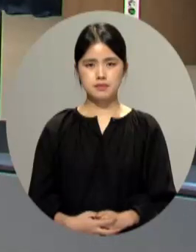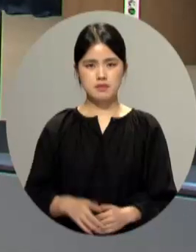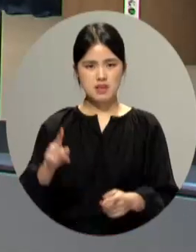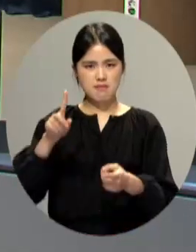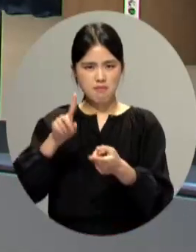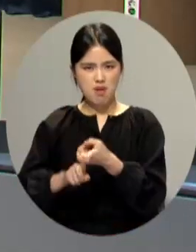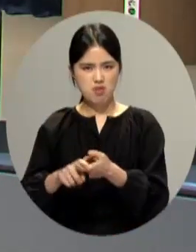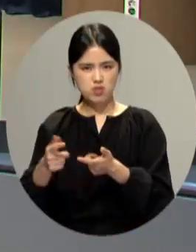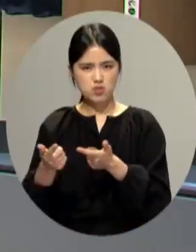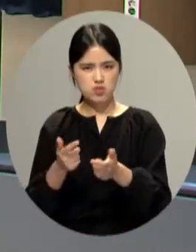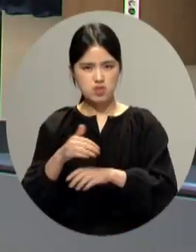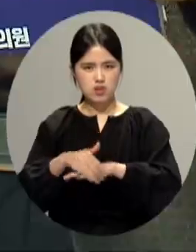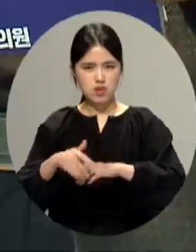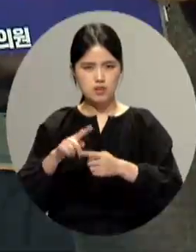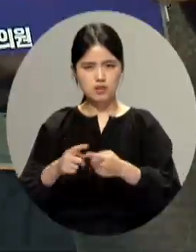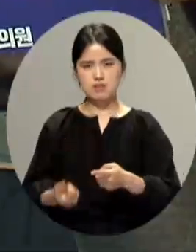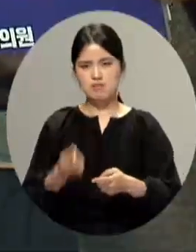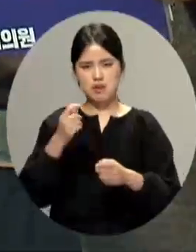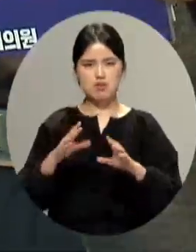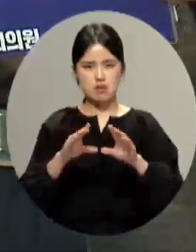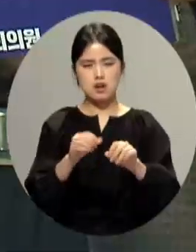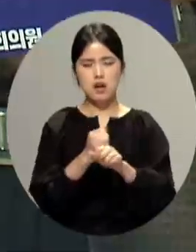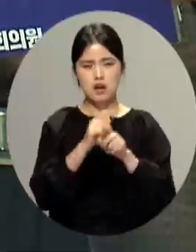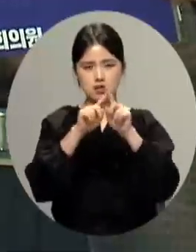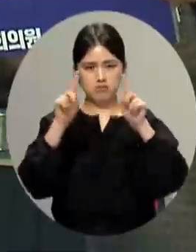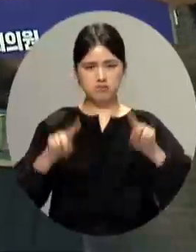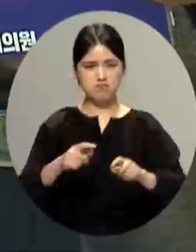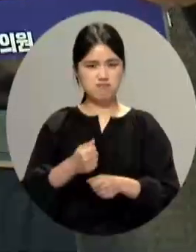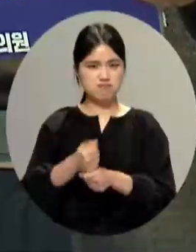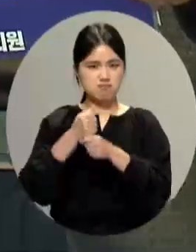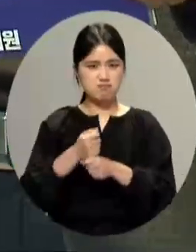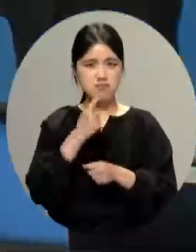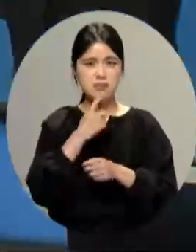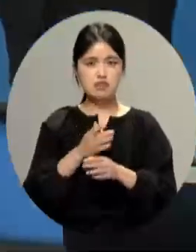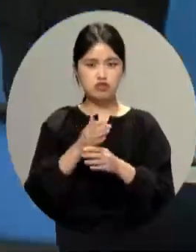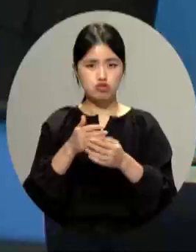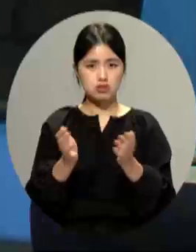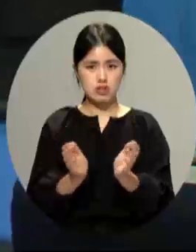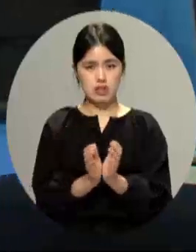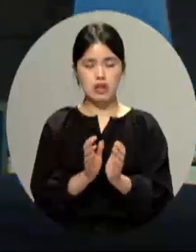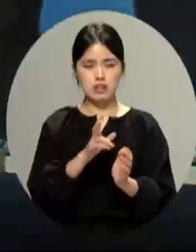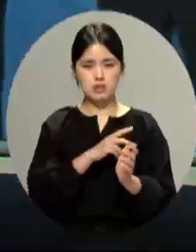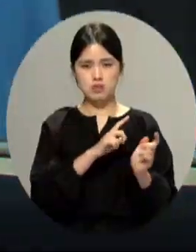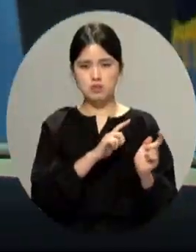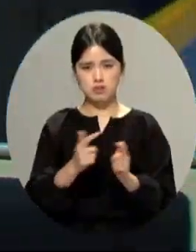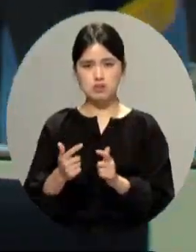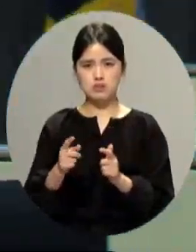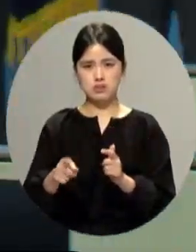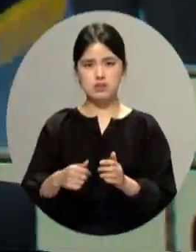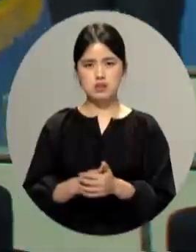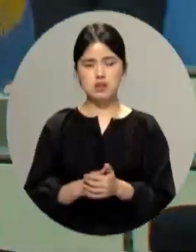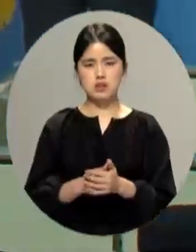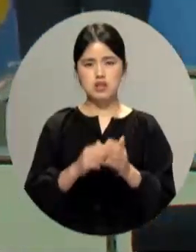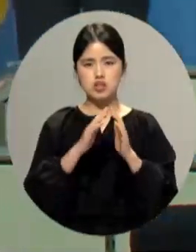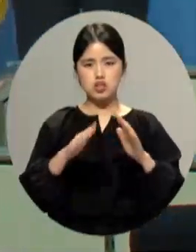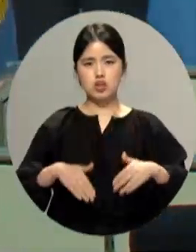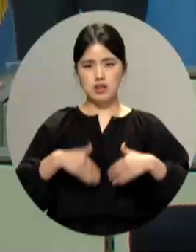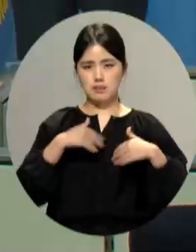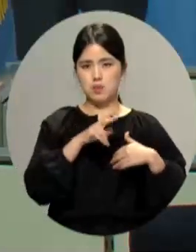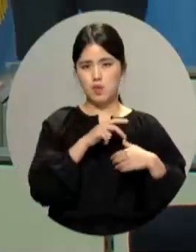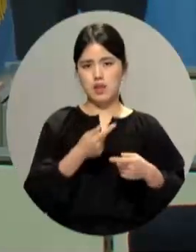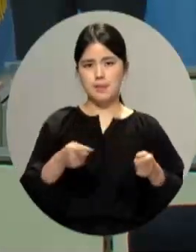편파적 조정안 즉각 중단이라는 손피켓을 든 민주당 전북 의원들이 무거운 분위기 속에 전남 의원들과